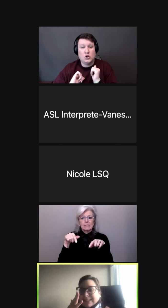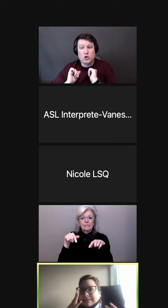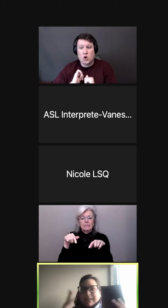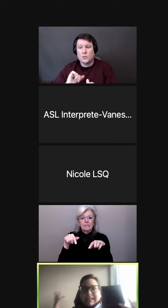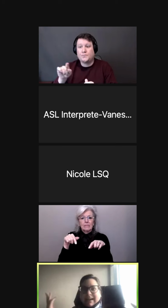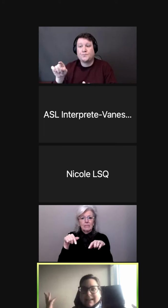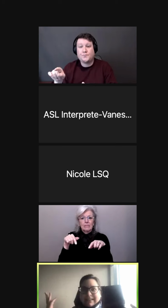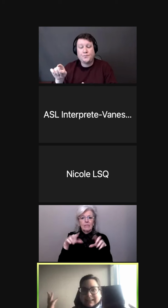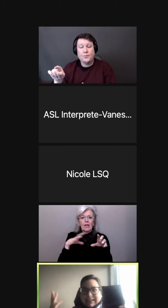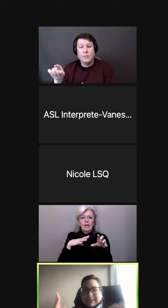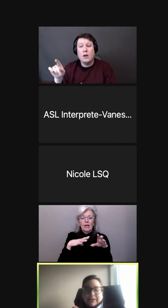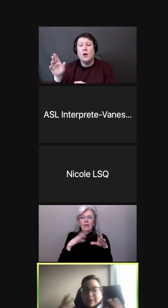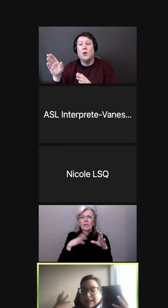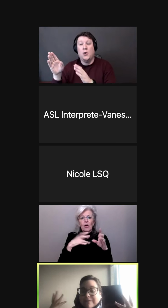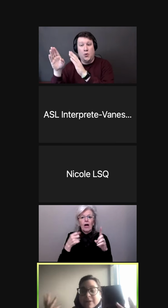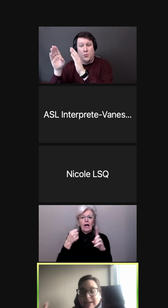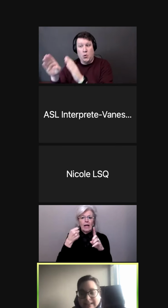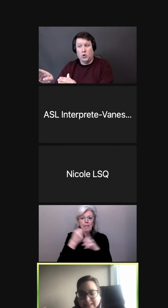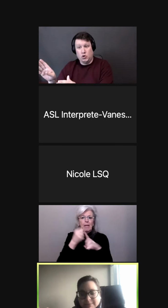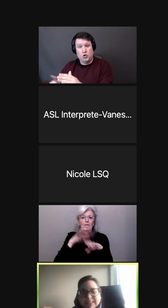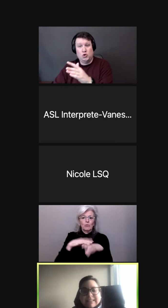aurait un impact sur moi.